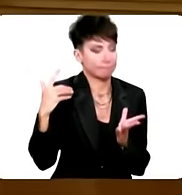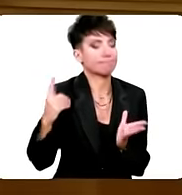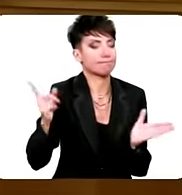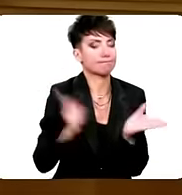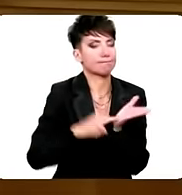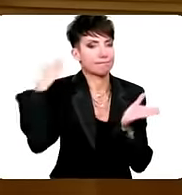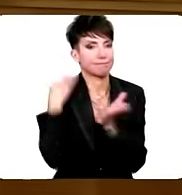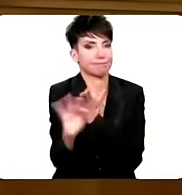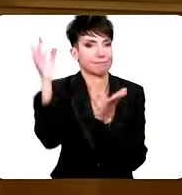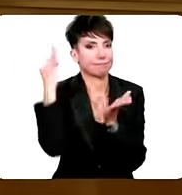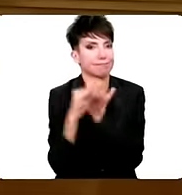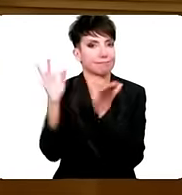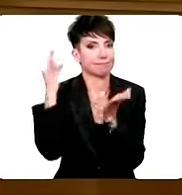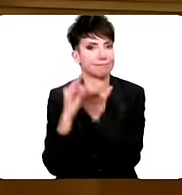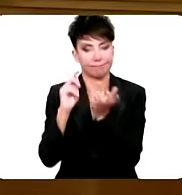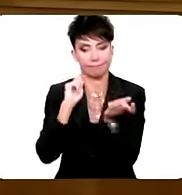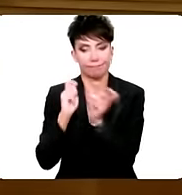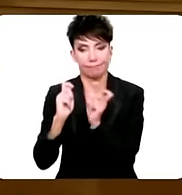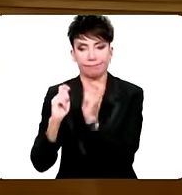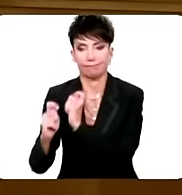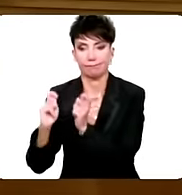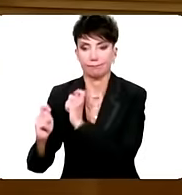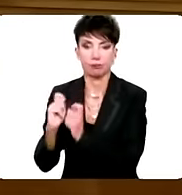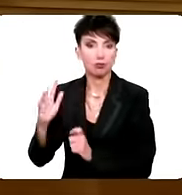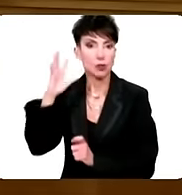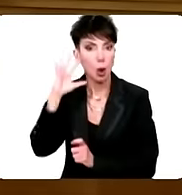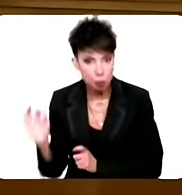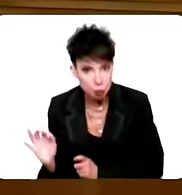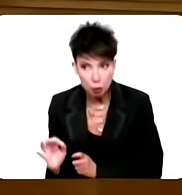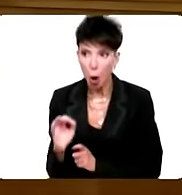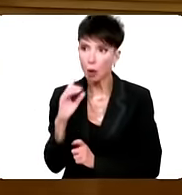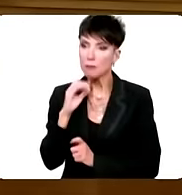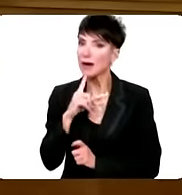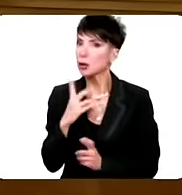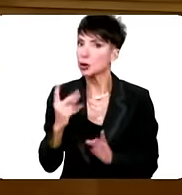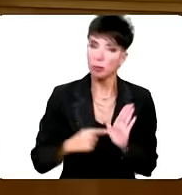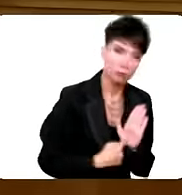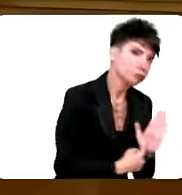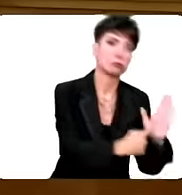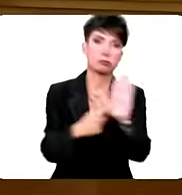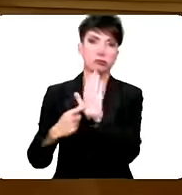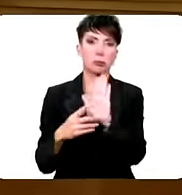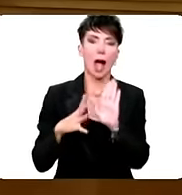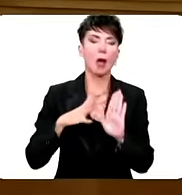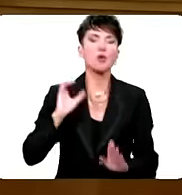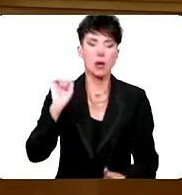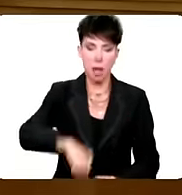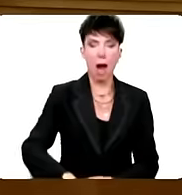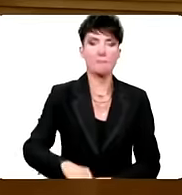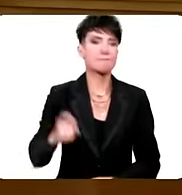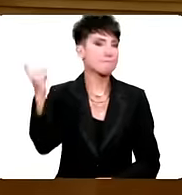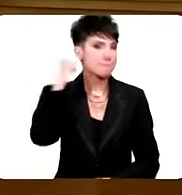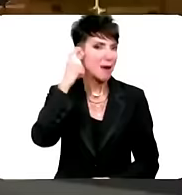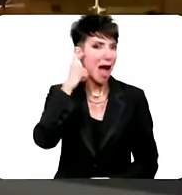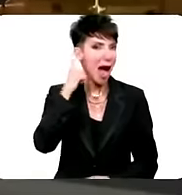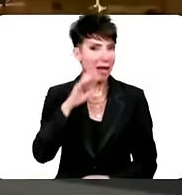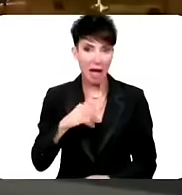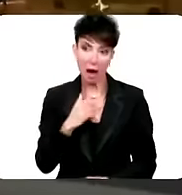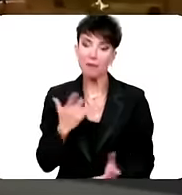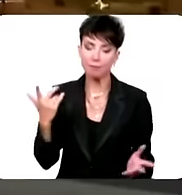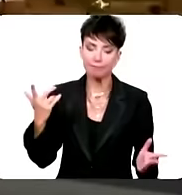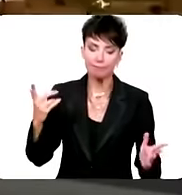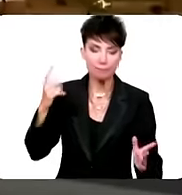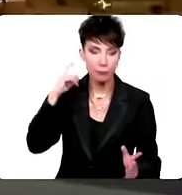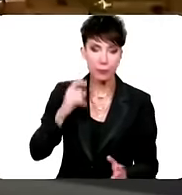οποίες θα δείξουν στους πολίτες ότι λάβαμε υπόψη το μήνυμά τους. Γιατί ξέρετε,